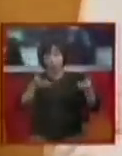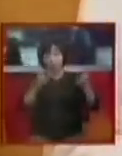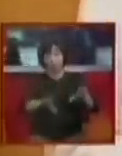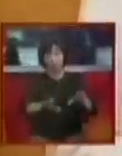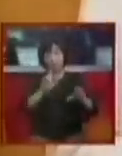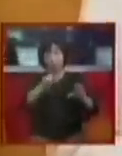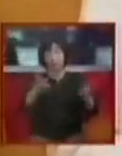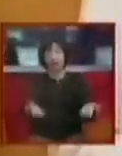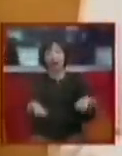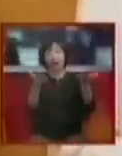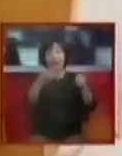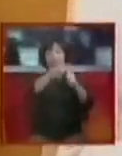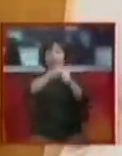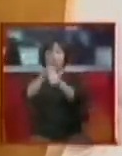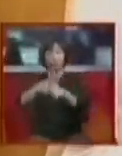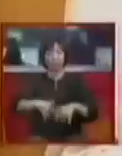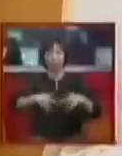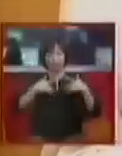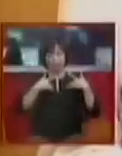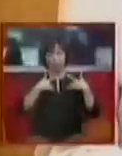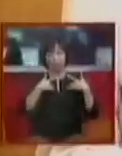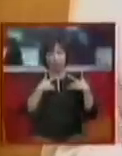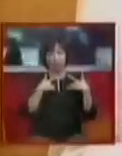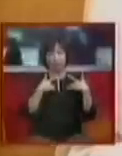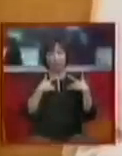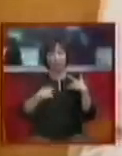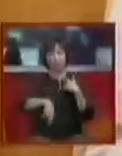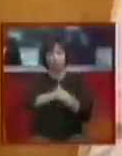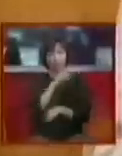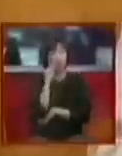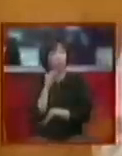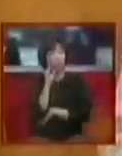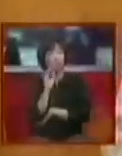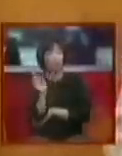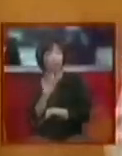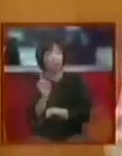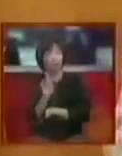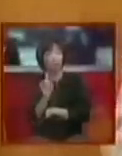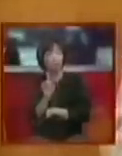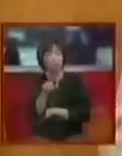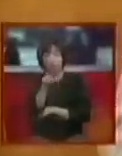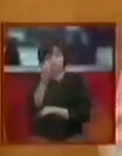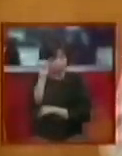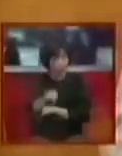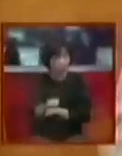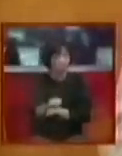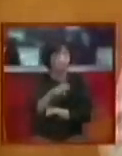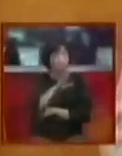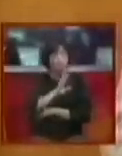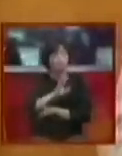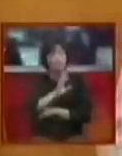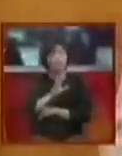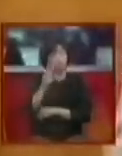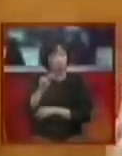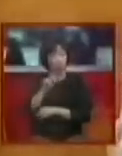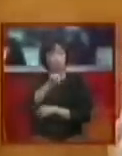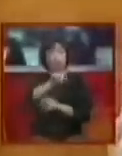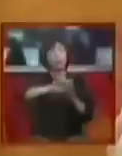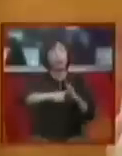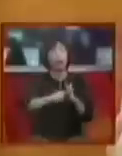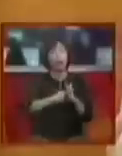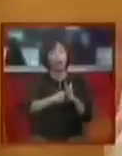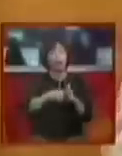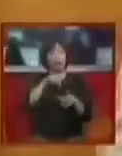ang kapwa Pilipino. Batid po sa tinatamasa natin ngayon, hindi kayo nabigo. Sa inyo nagmula ang